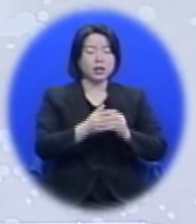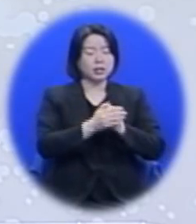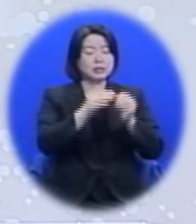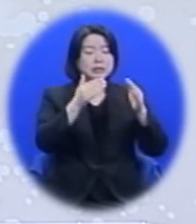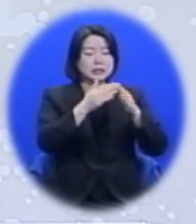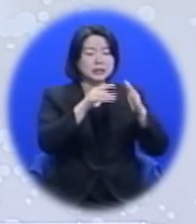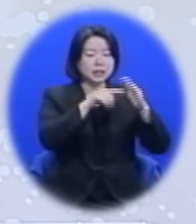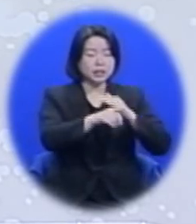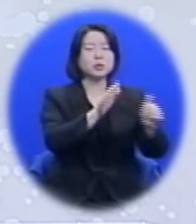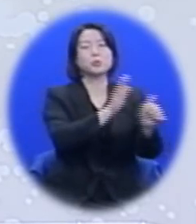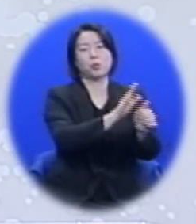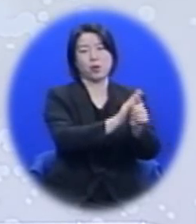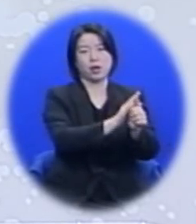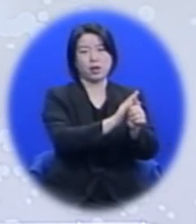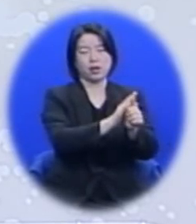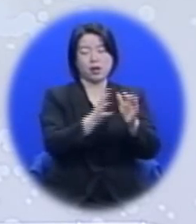달라지죠.